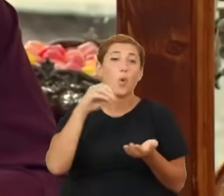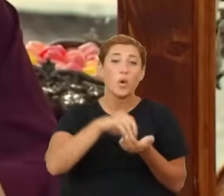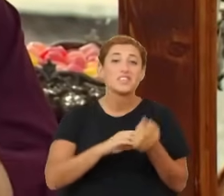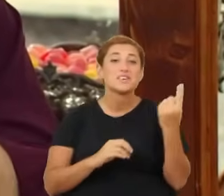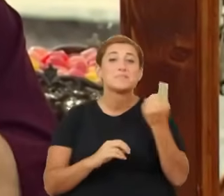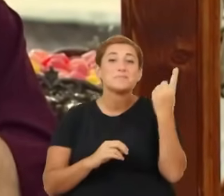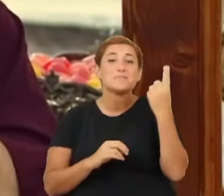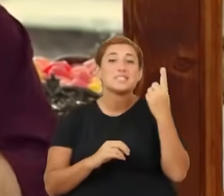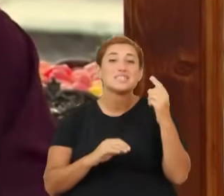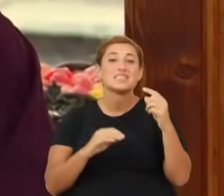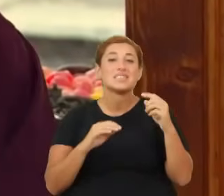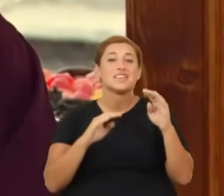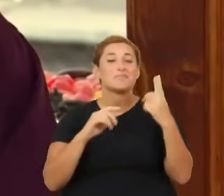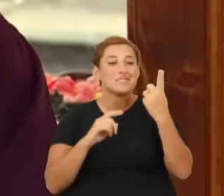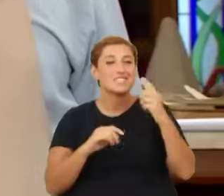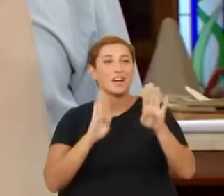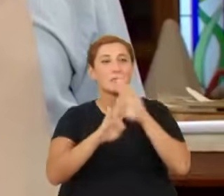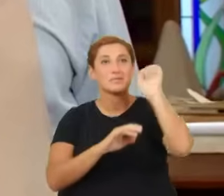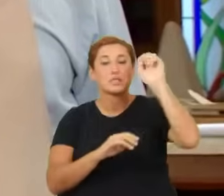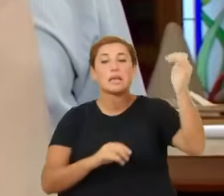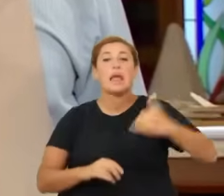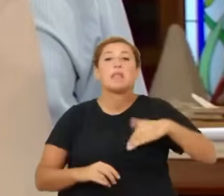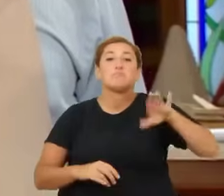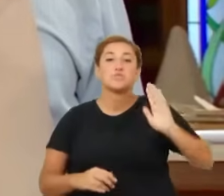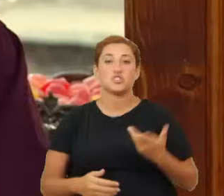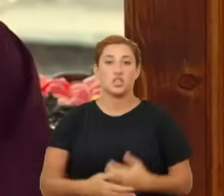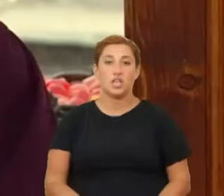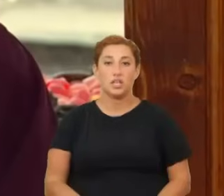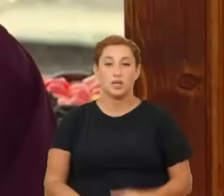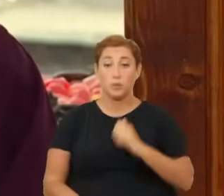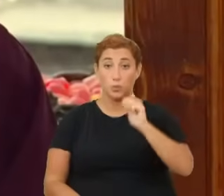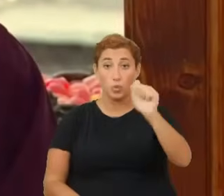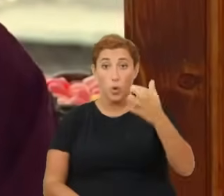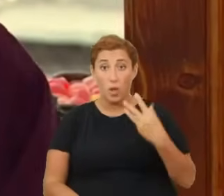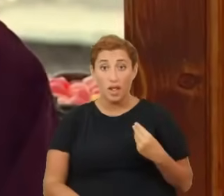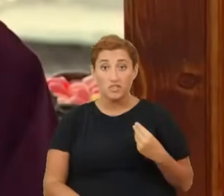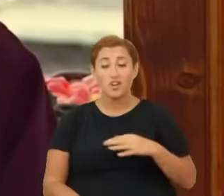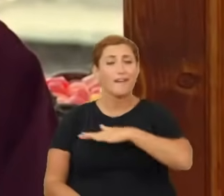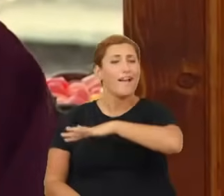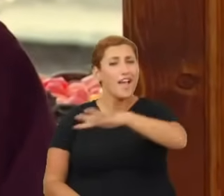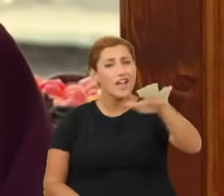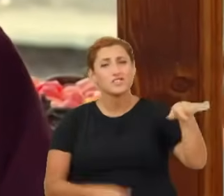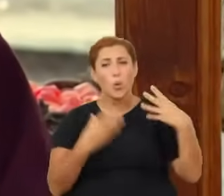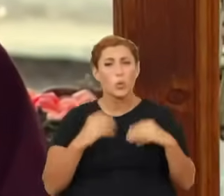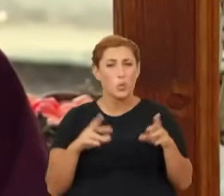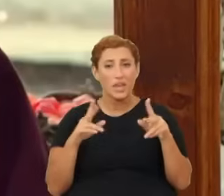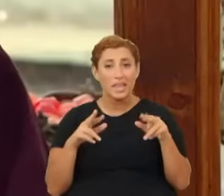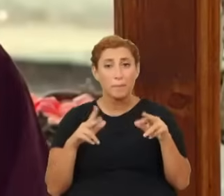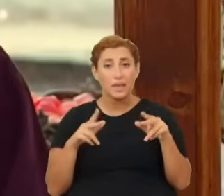şeker doldurabileceğin bir el kapını çalmayacak. gün gelecek, her şeyin olduğu